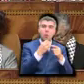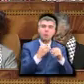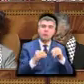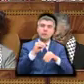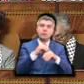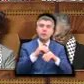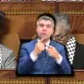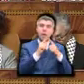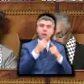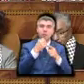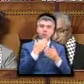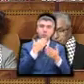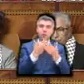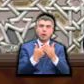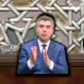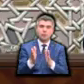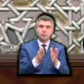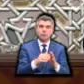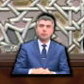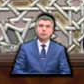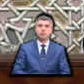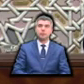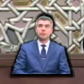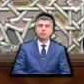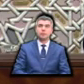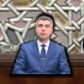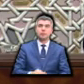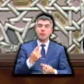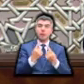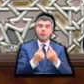غيابات الإشارات. شكرا. شكرا السيدة النائبة. هل هناك تعقيب إضافي؟